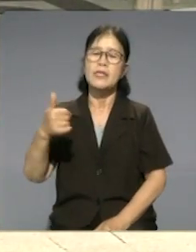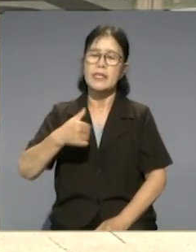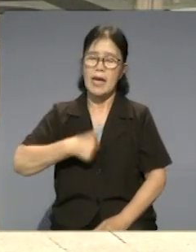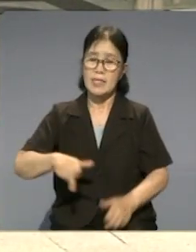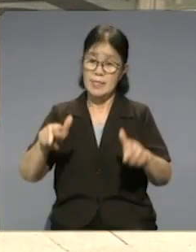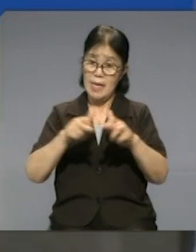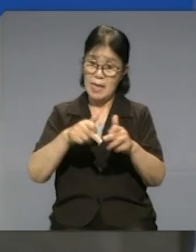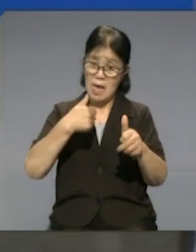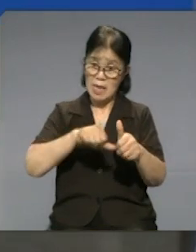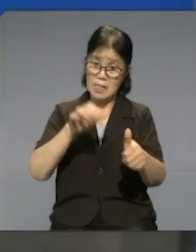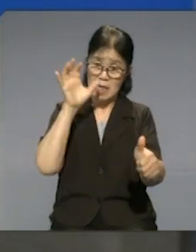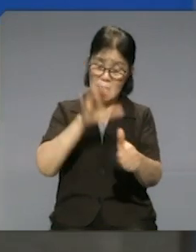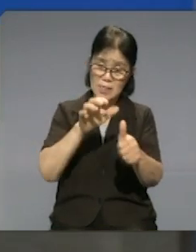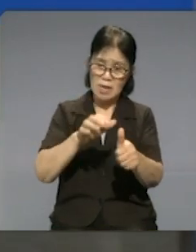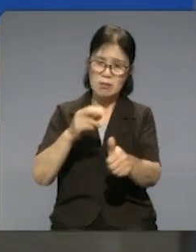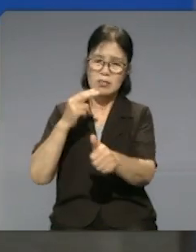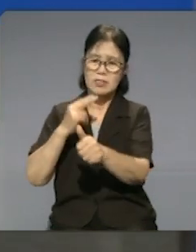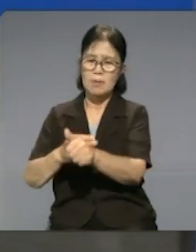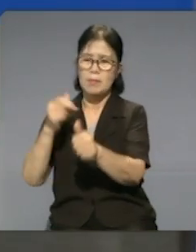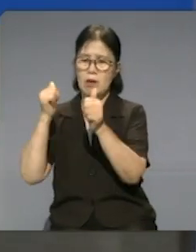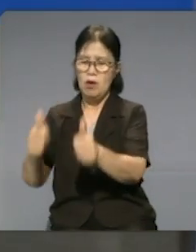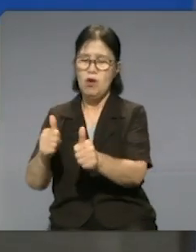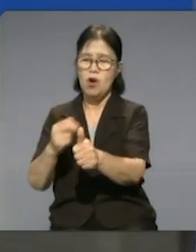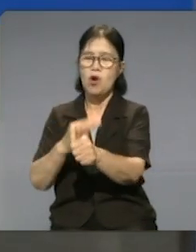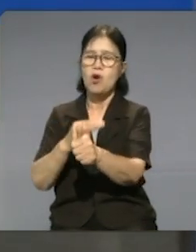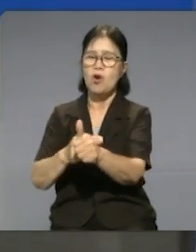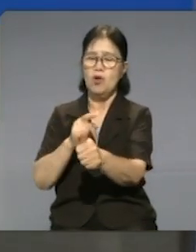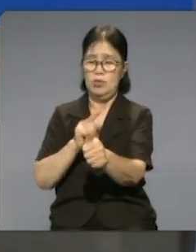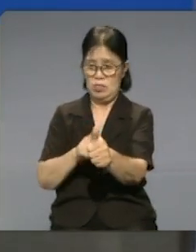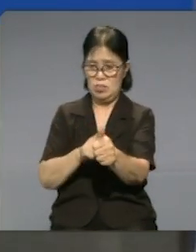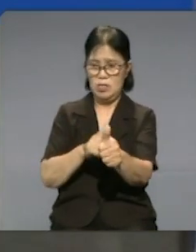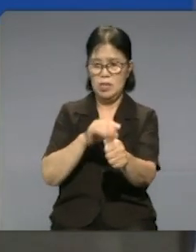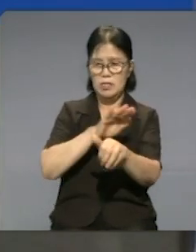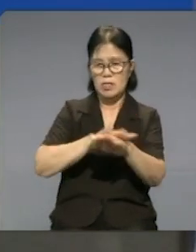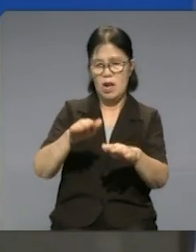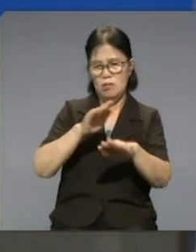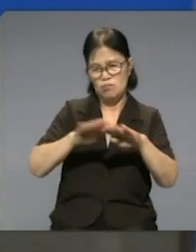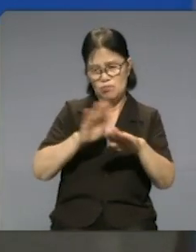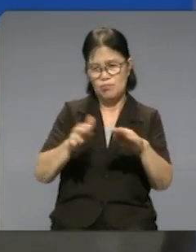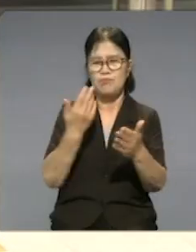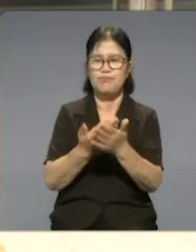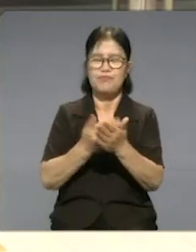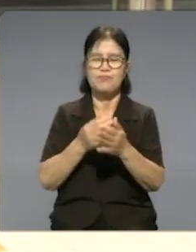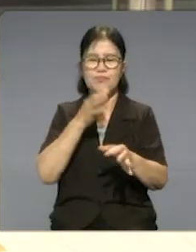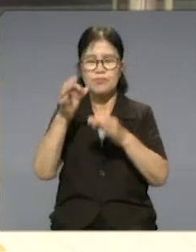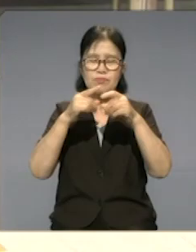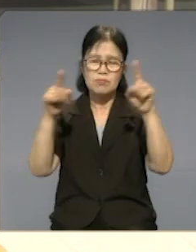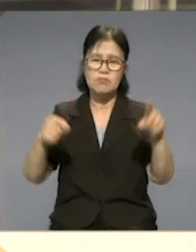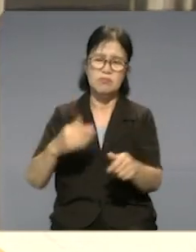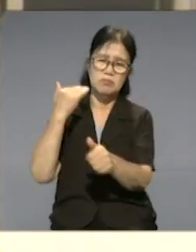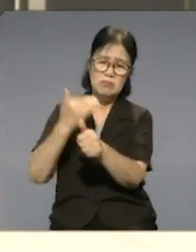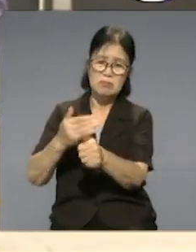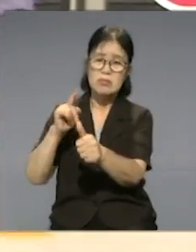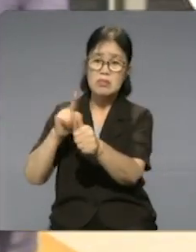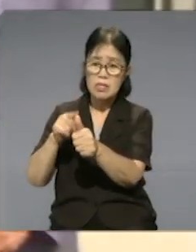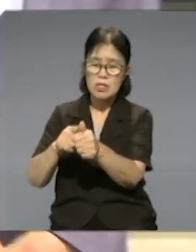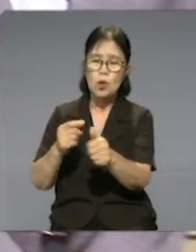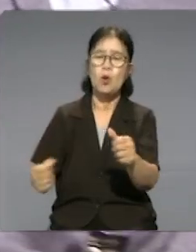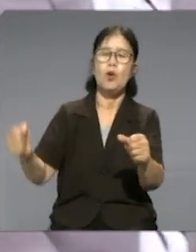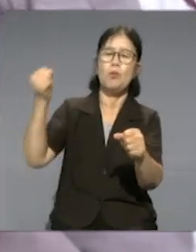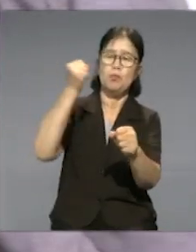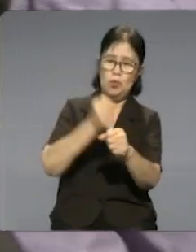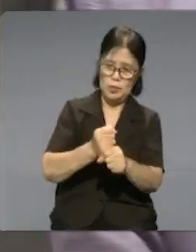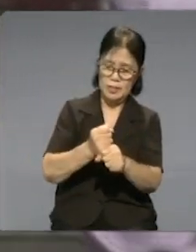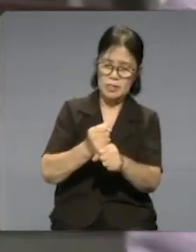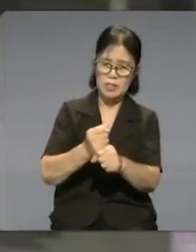혐의로 재판에 넘겨진 특수교사 A 씨를 선처해달라는 탄원서입니다. 직위해제당한 A 교사를 복직시킨